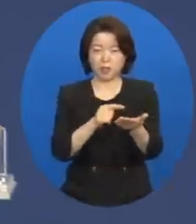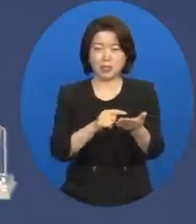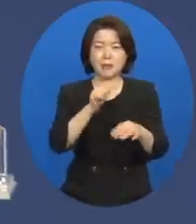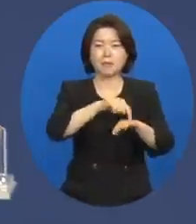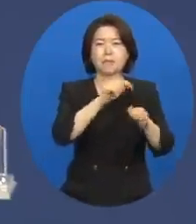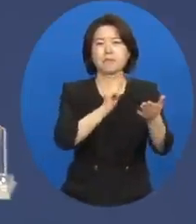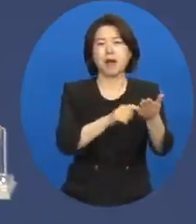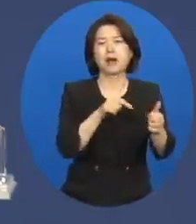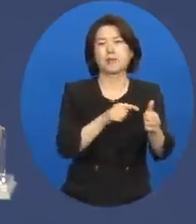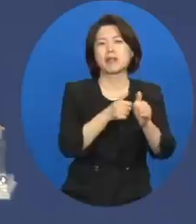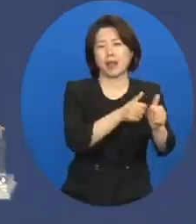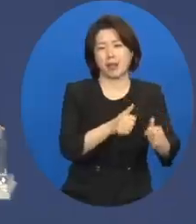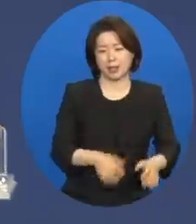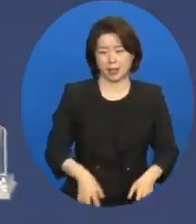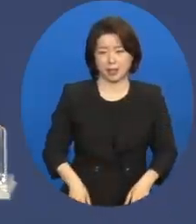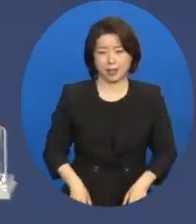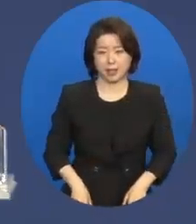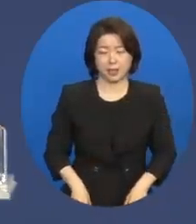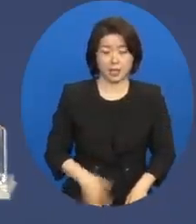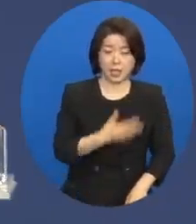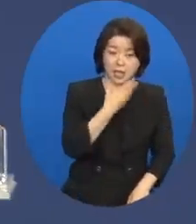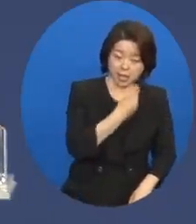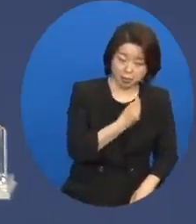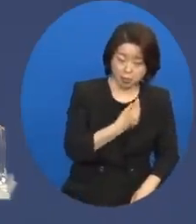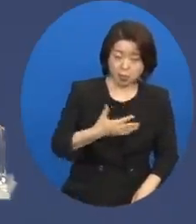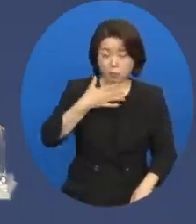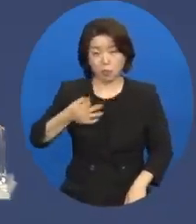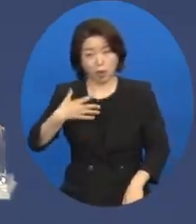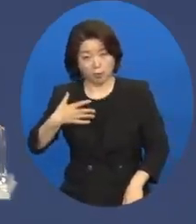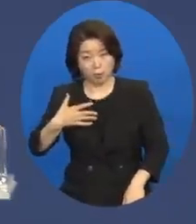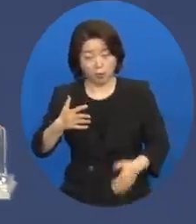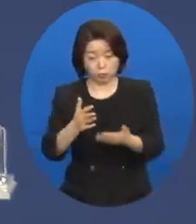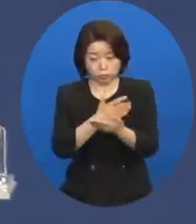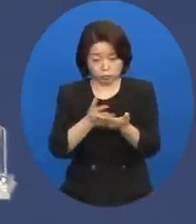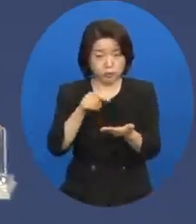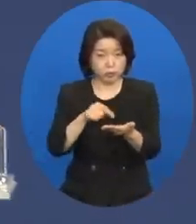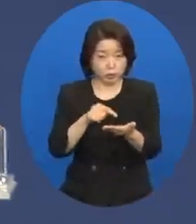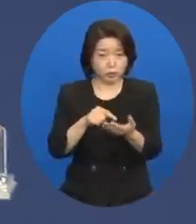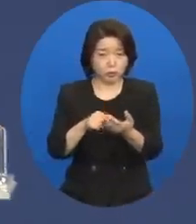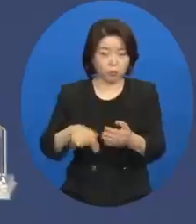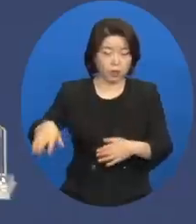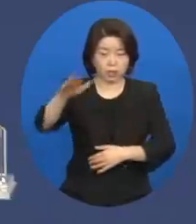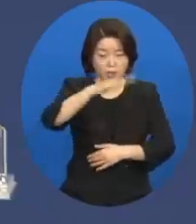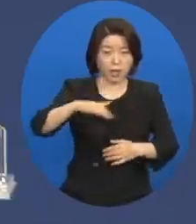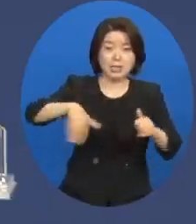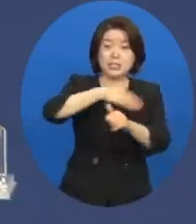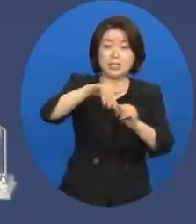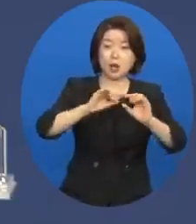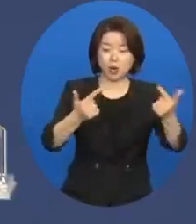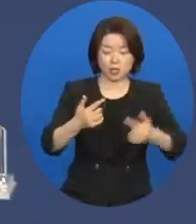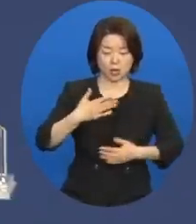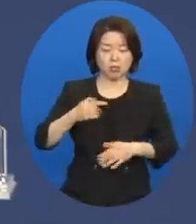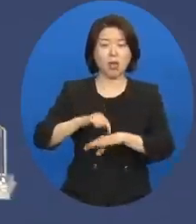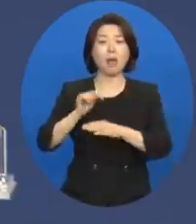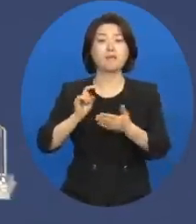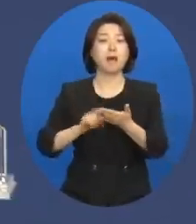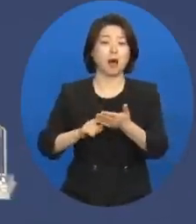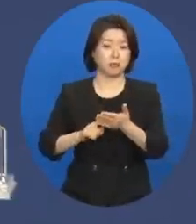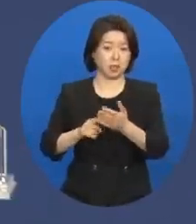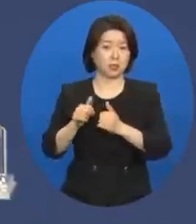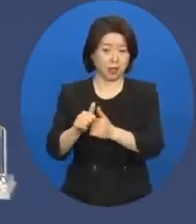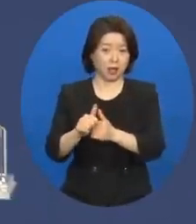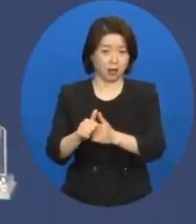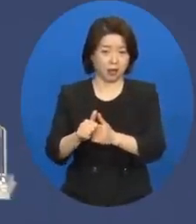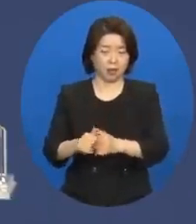그래서 사실 행복하냐 불행하냐라고 하는 것도 전부 다 상황이 아니라요, 내 마음에 달려 있어요.